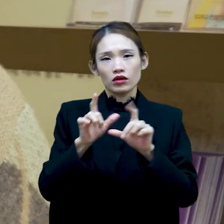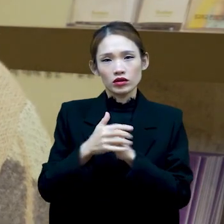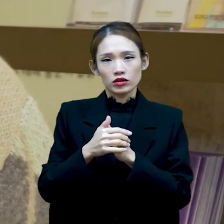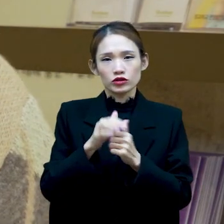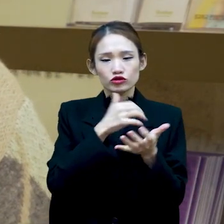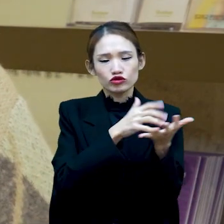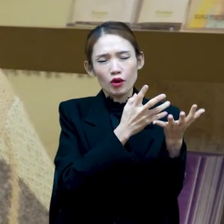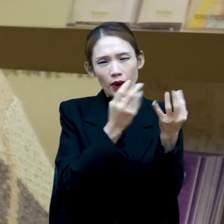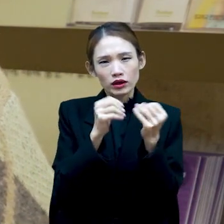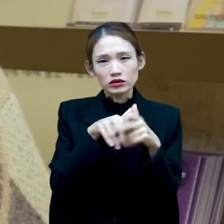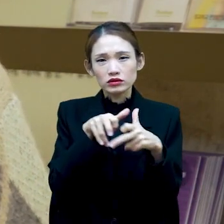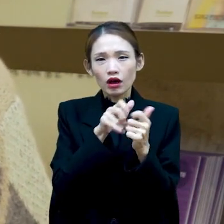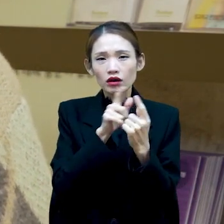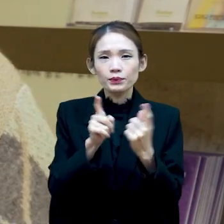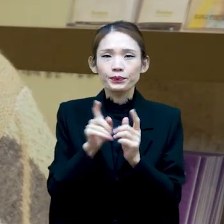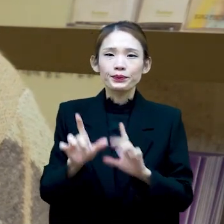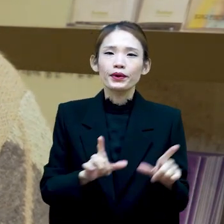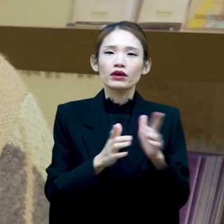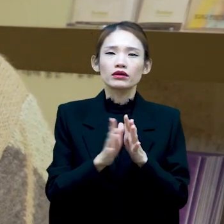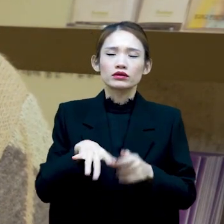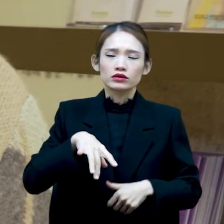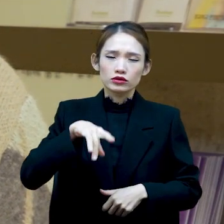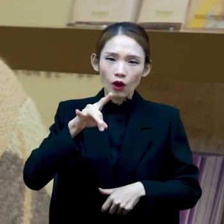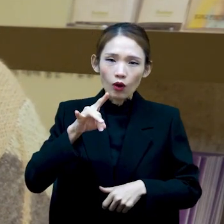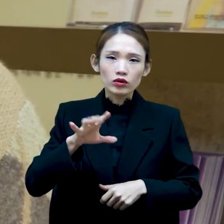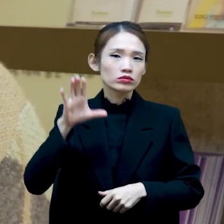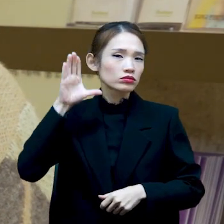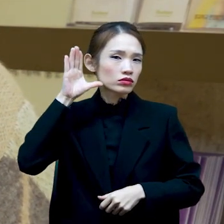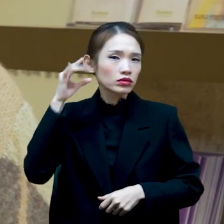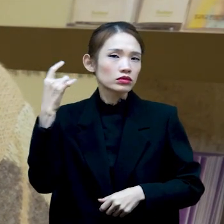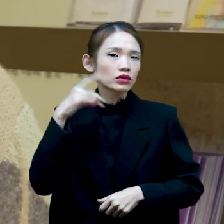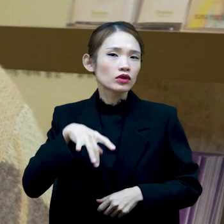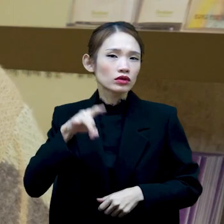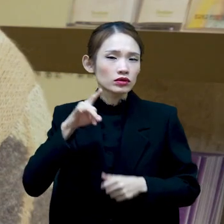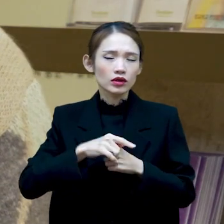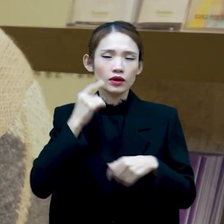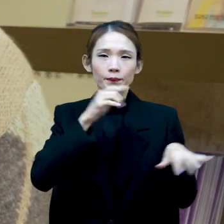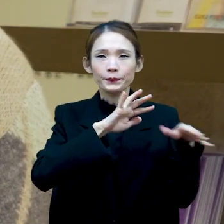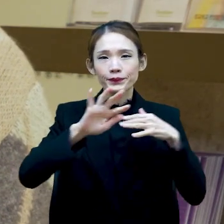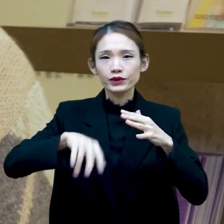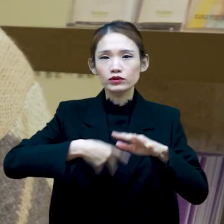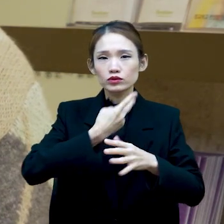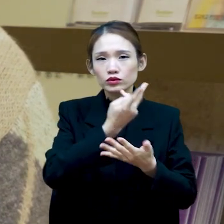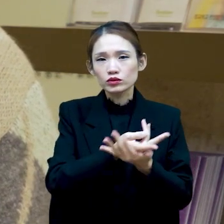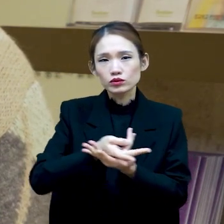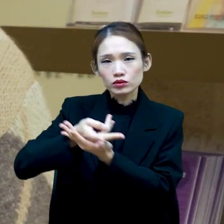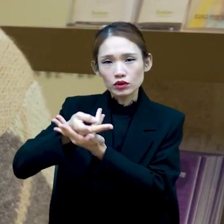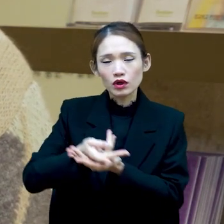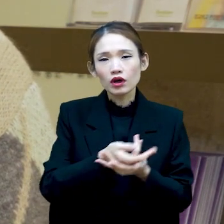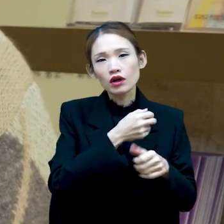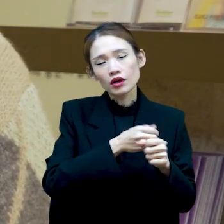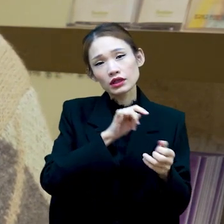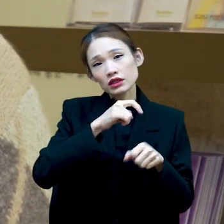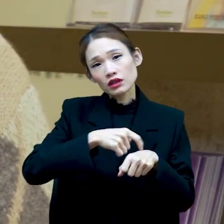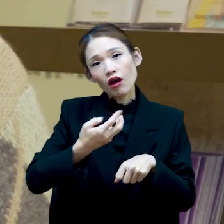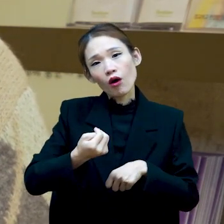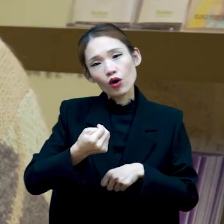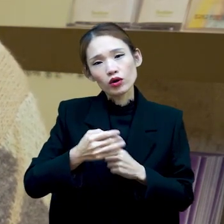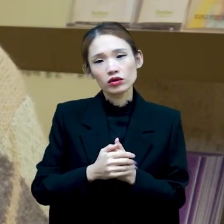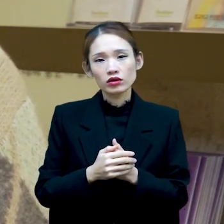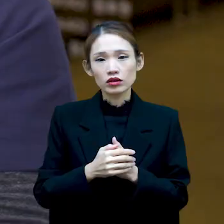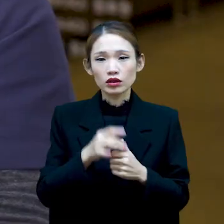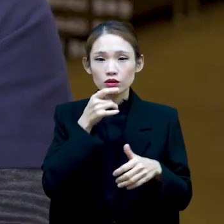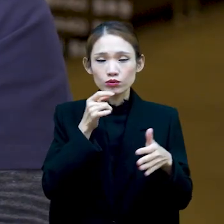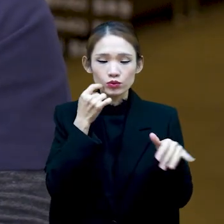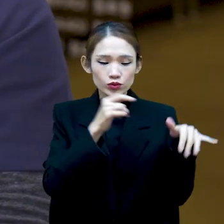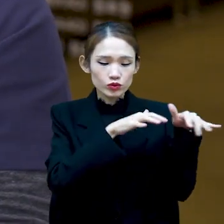같은 수많은 장애인분들을 만났지만, 이런 상황은 저도 처음 이렇게 들어봐서. 서핑 보드에서 있었던 시간이 한 어느 정도 그럼 됐던 거예요,